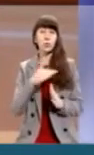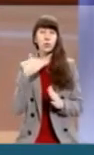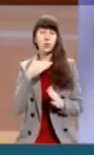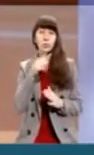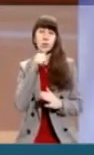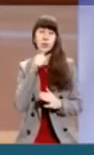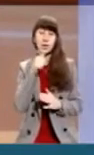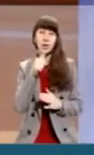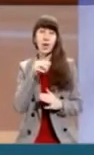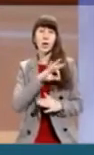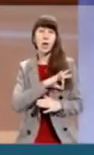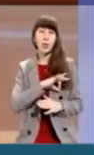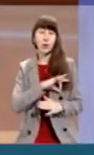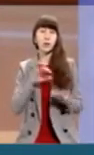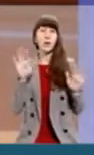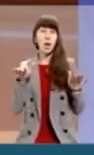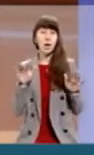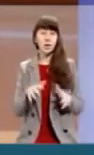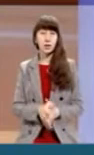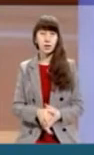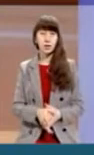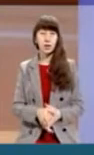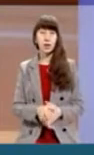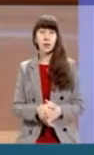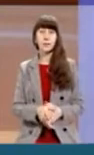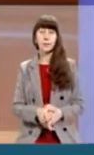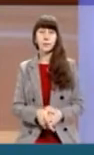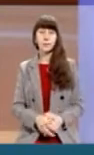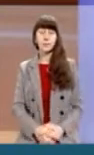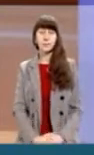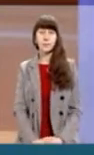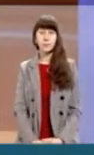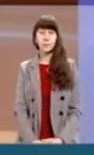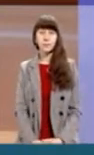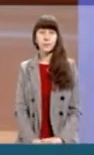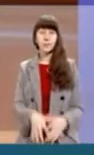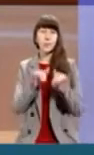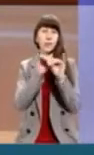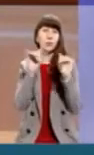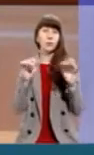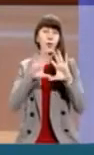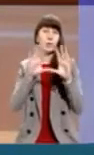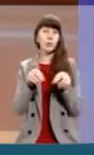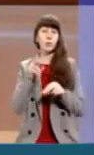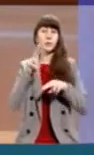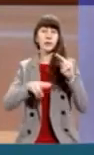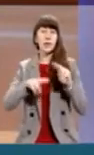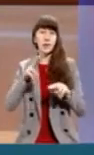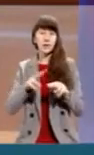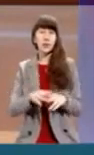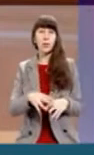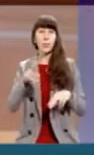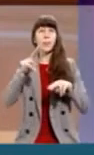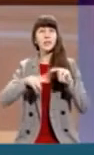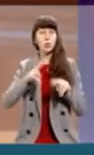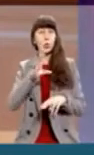келеді. 449 мың шаршы метр тұрғын үй салынған. Бұл басымдықтар аймақ башысының ұпайын еселей түскені сөзсіз. 2021